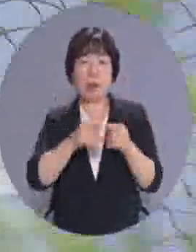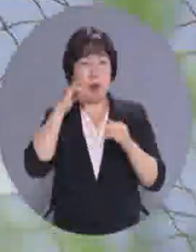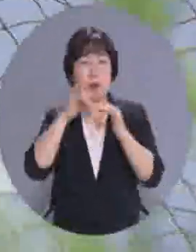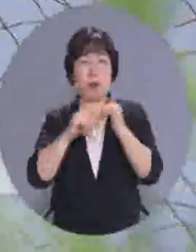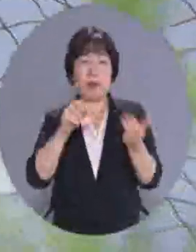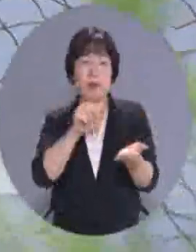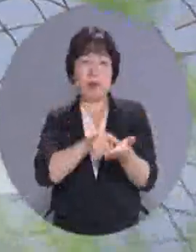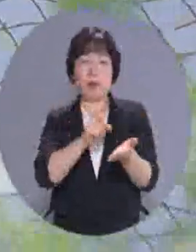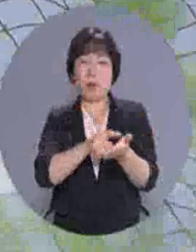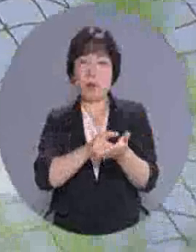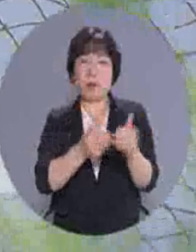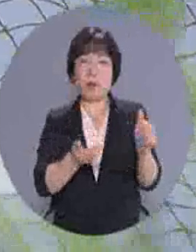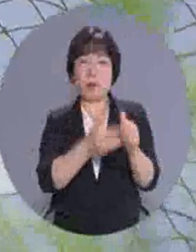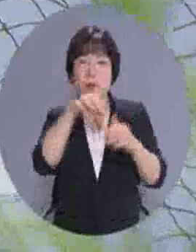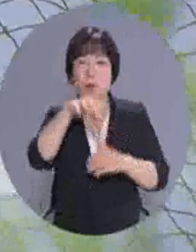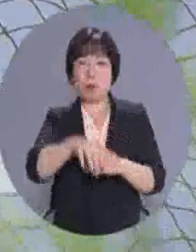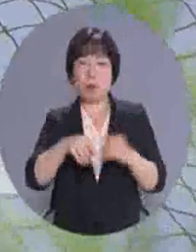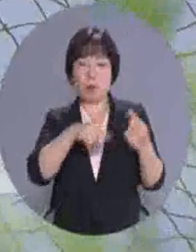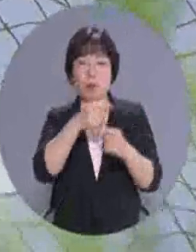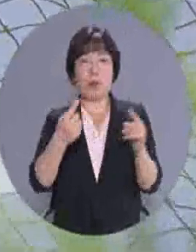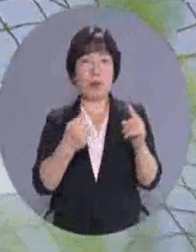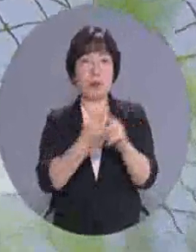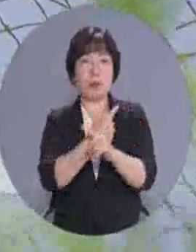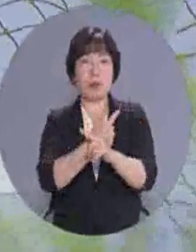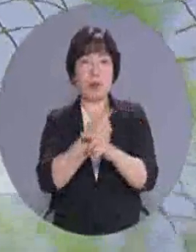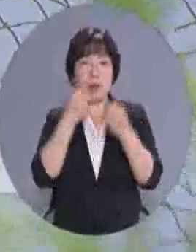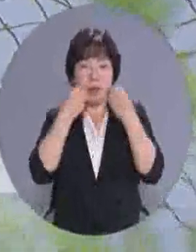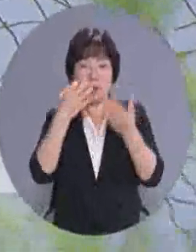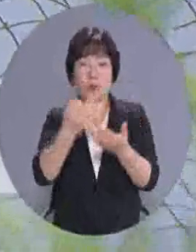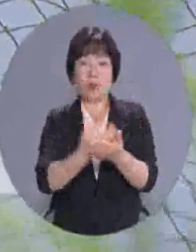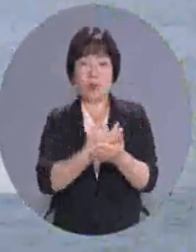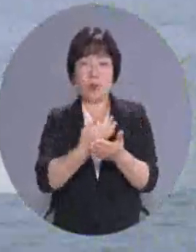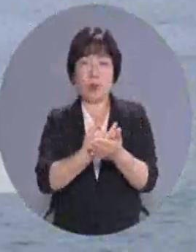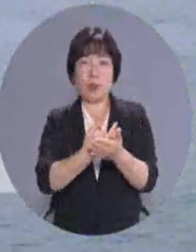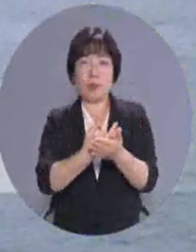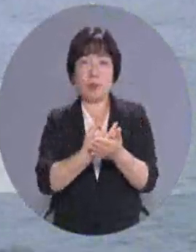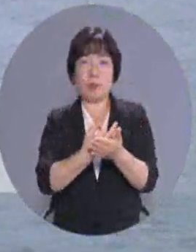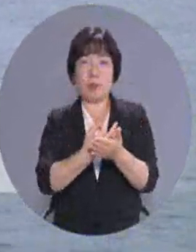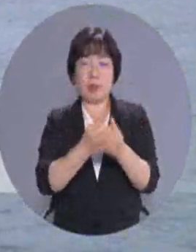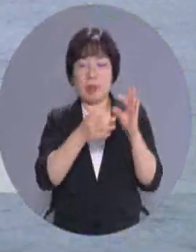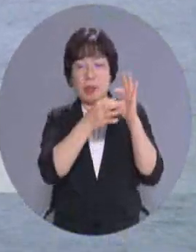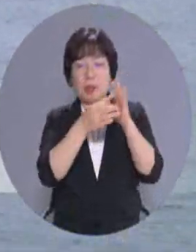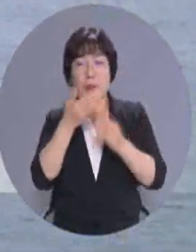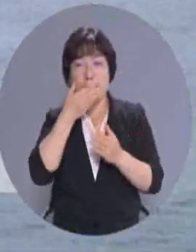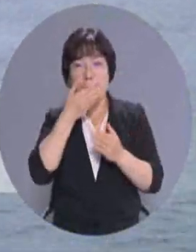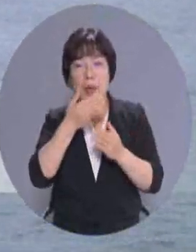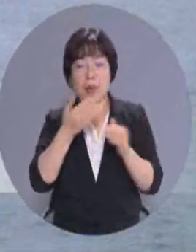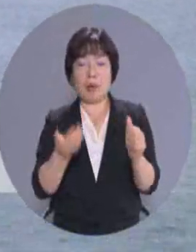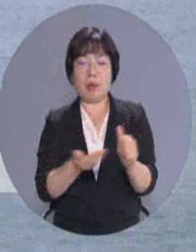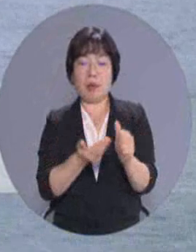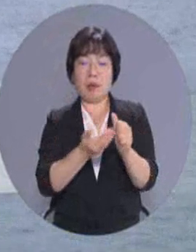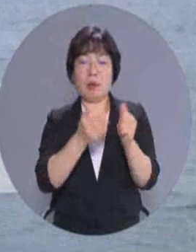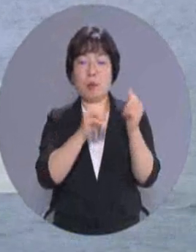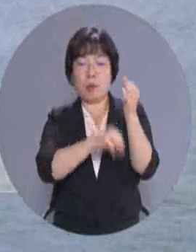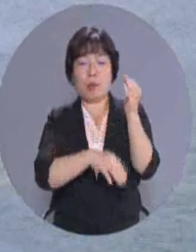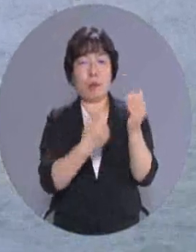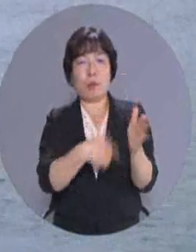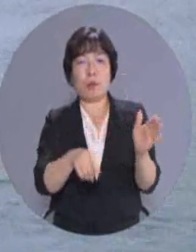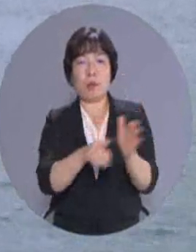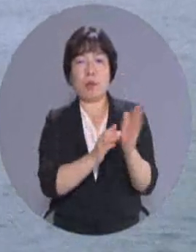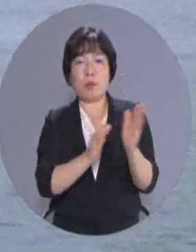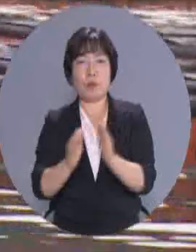허가의 경선과 함께 새로운 소득원 창출과 지속가능한 양식어업의 토대를 마련할 수 있을